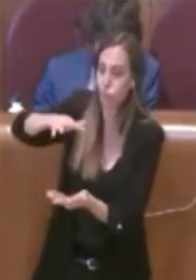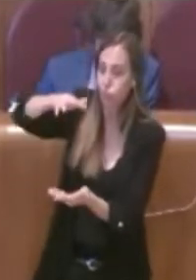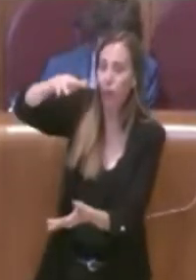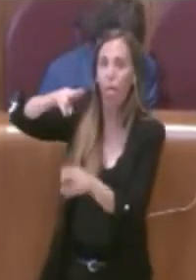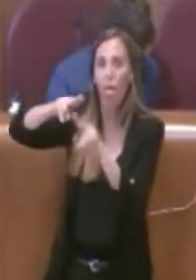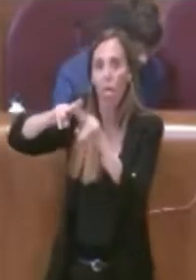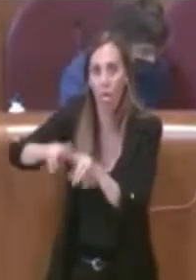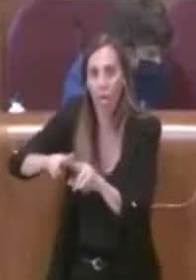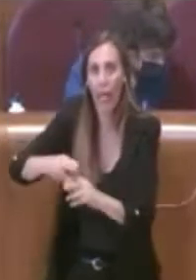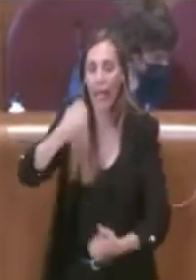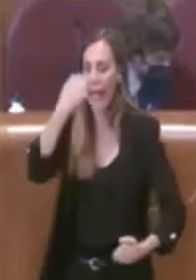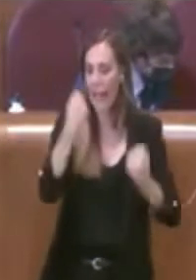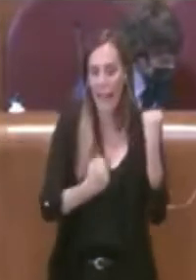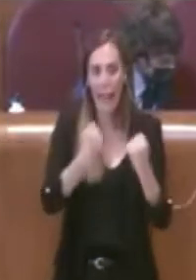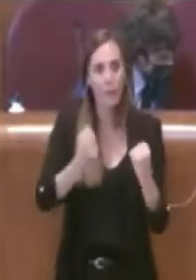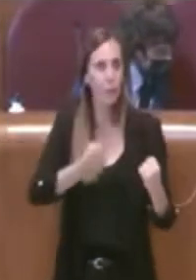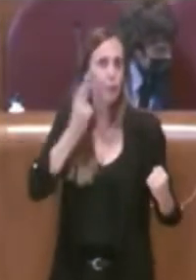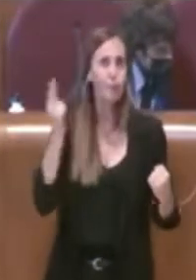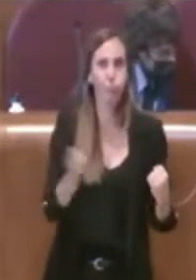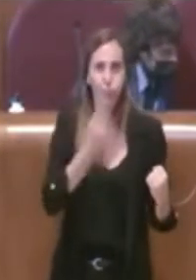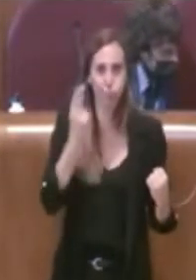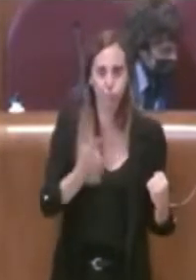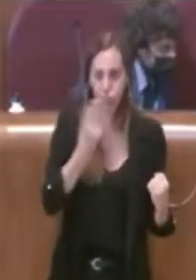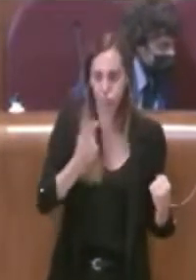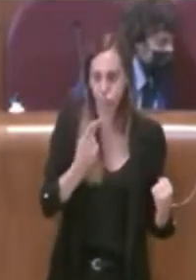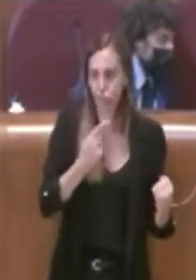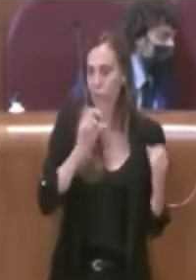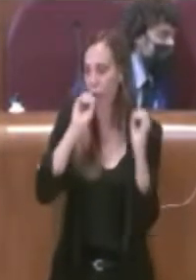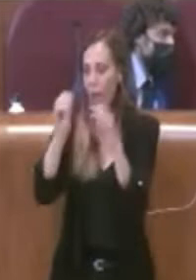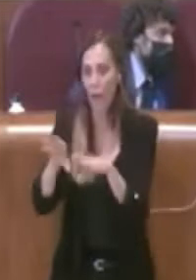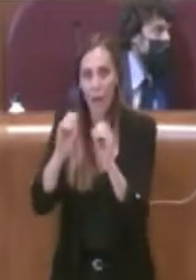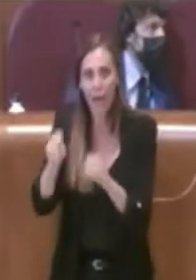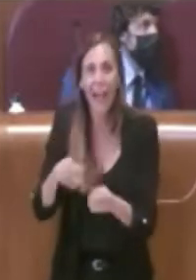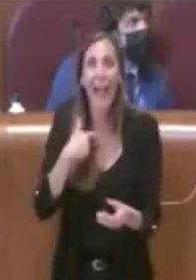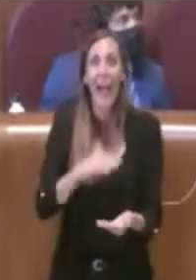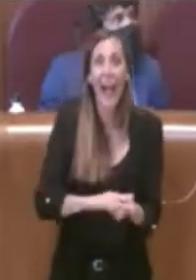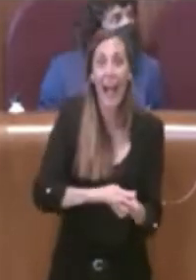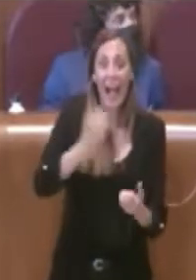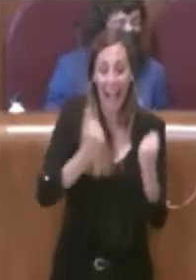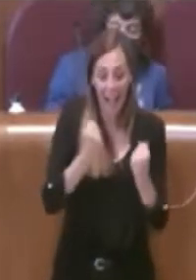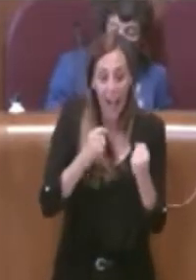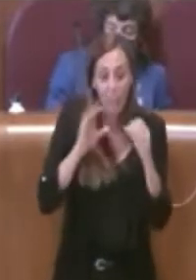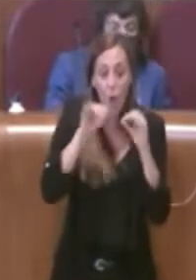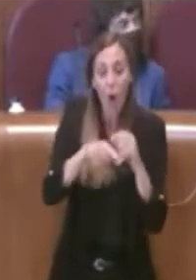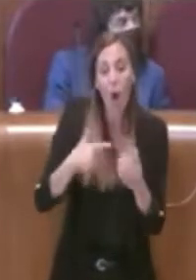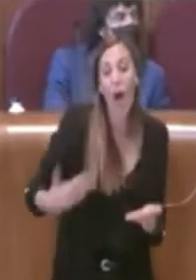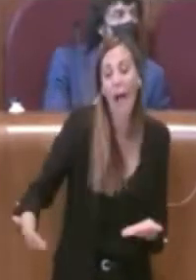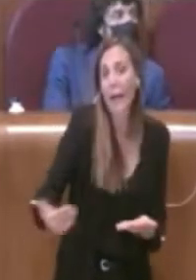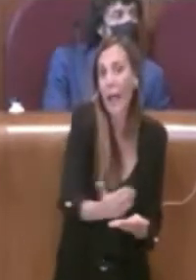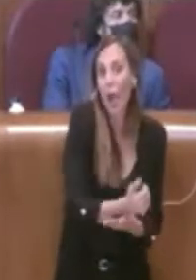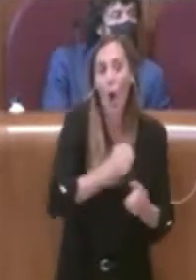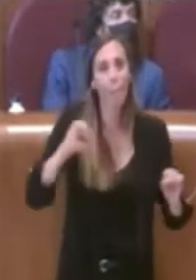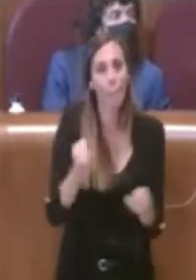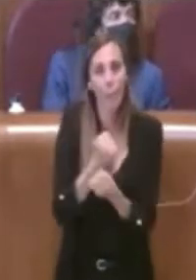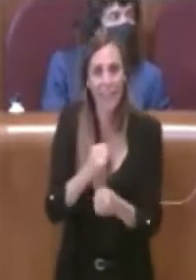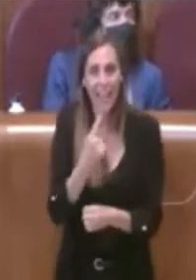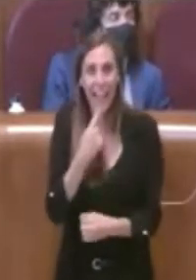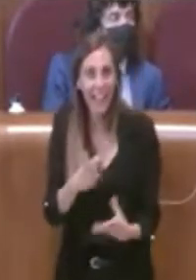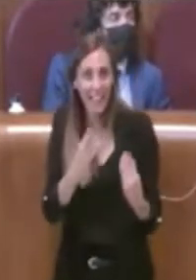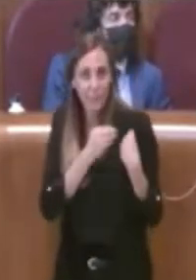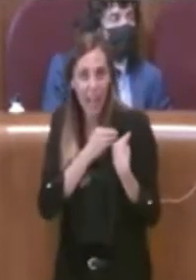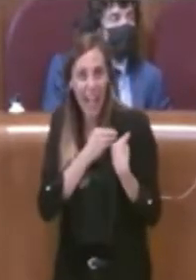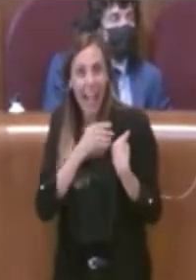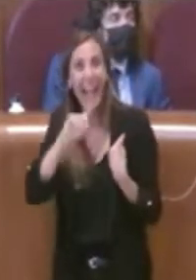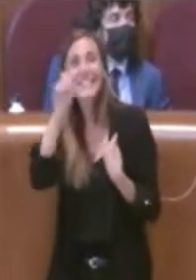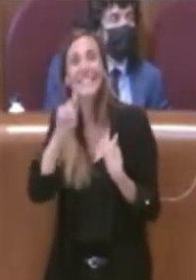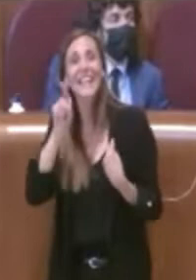dunque camion non possono scaricare portano giri e rifiuti rimando alla terra ma di chi è la responsabilità di zingaretti o